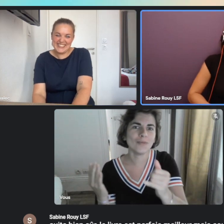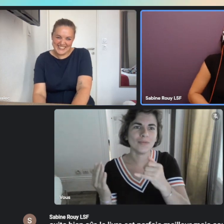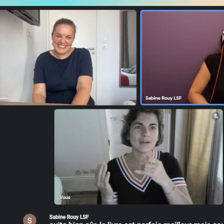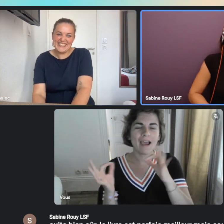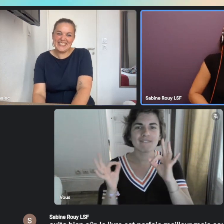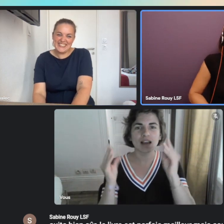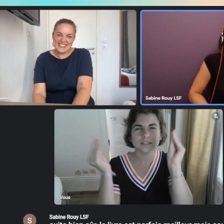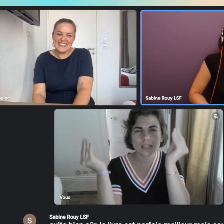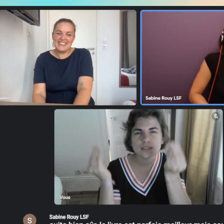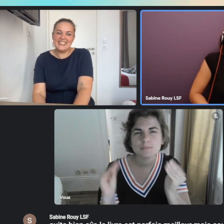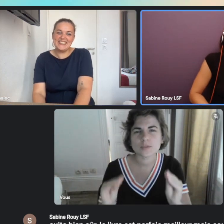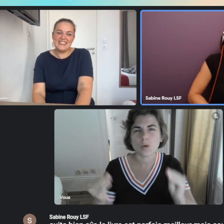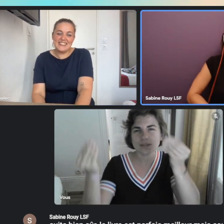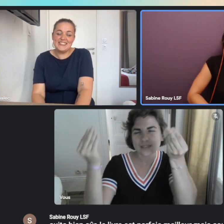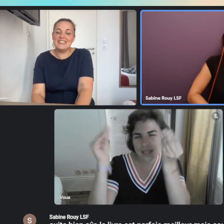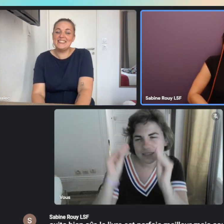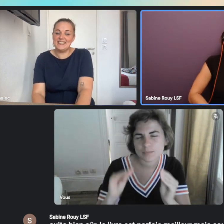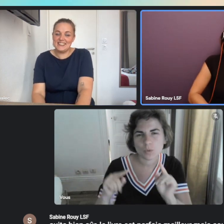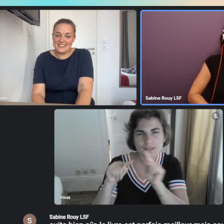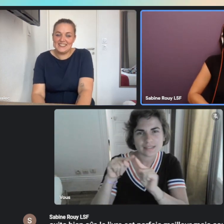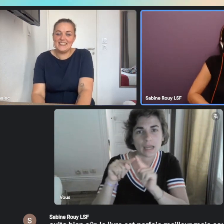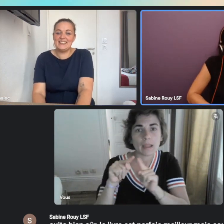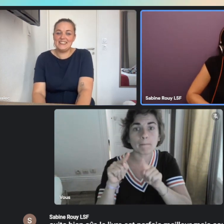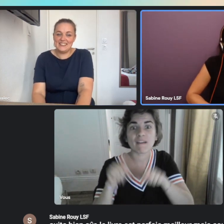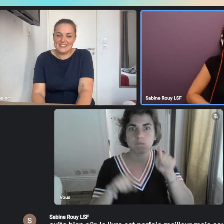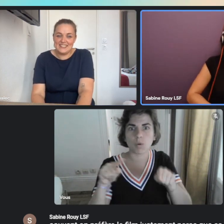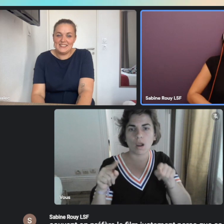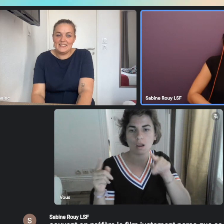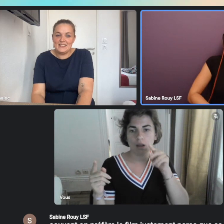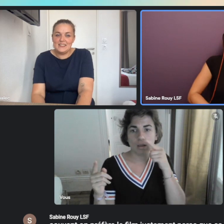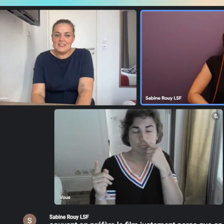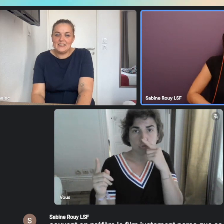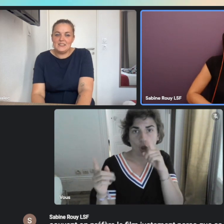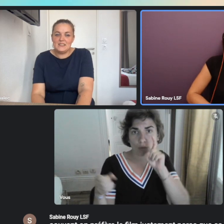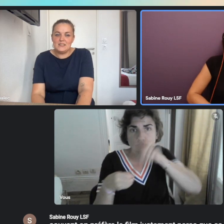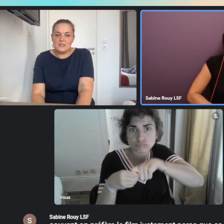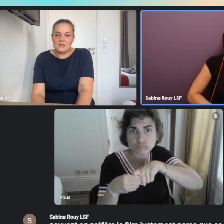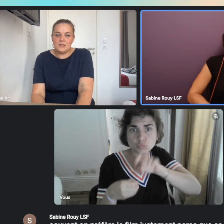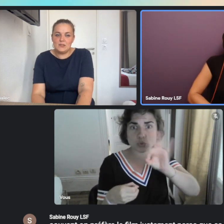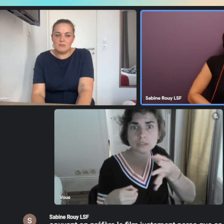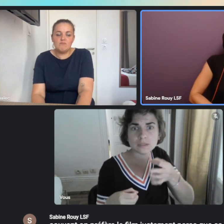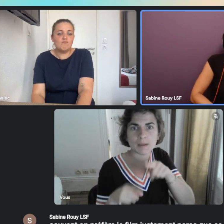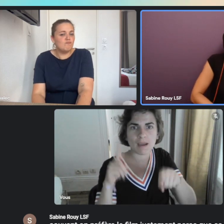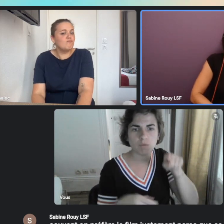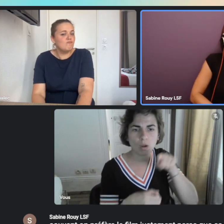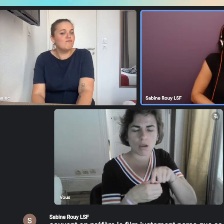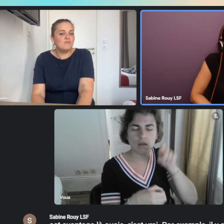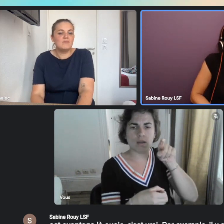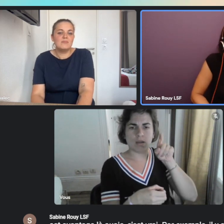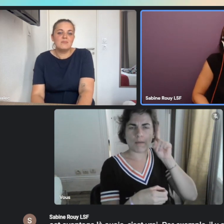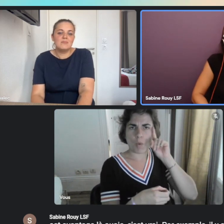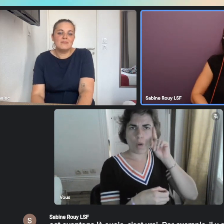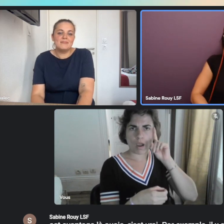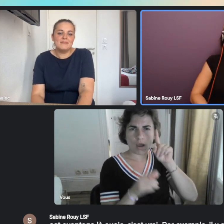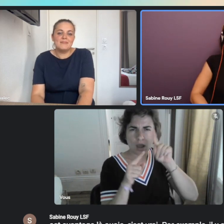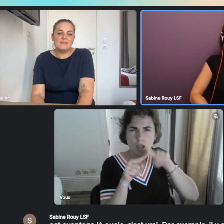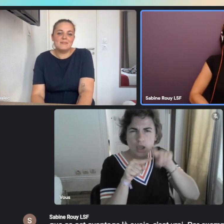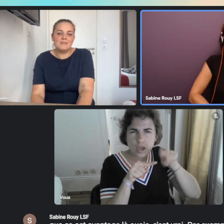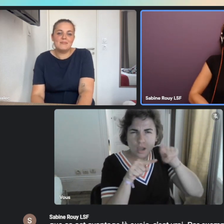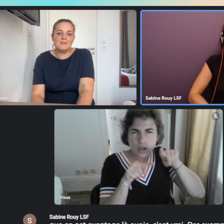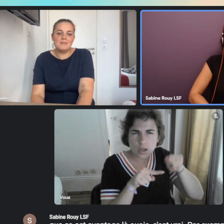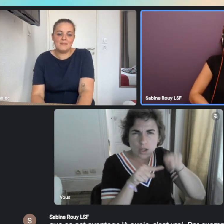c'était long, c'était long, les descriptions, il y avait énormément de détails. Parfois j'avais l'impression dedans et parfois